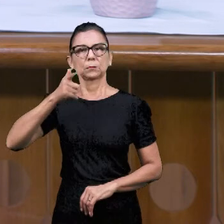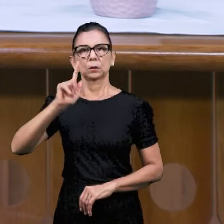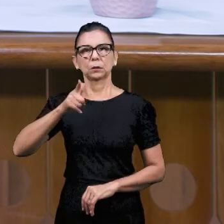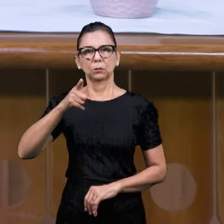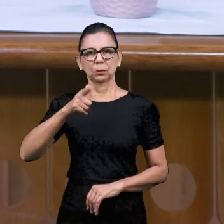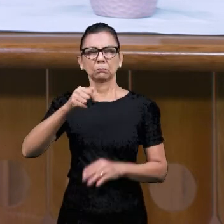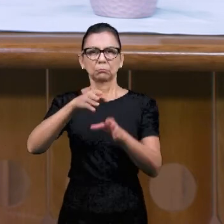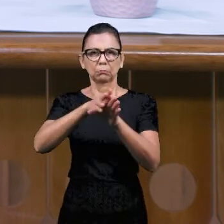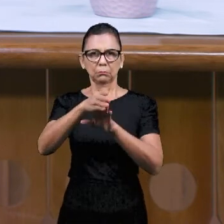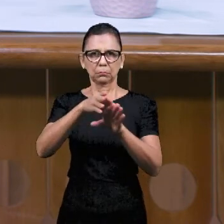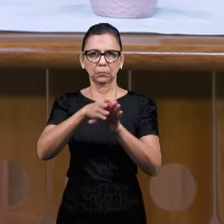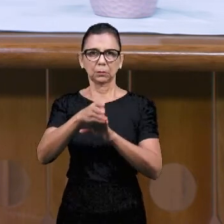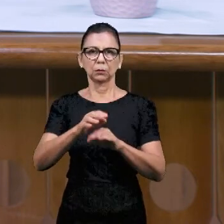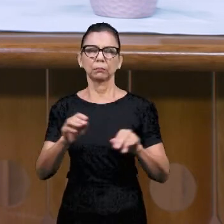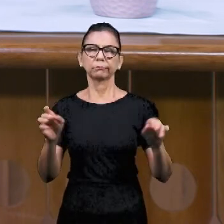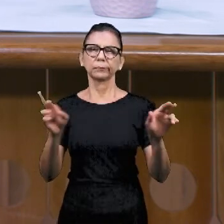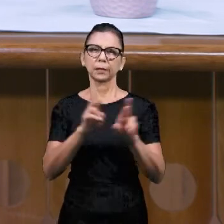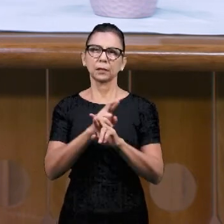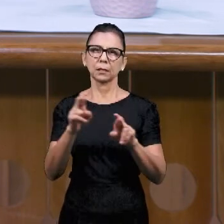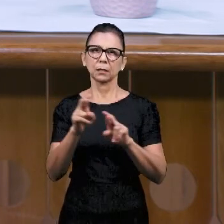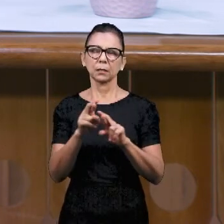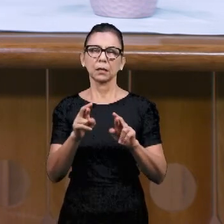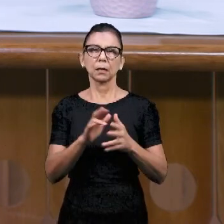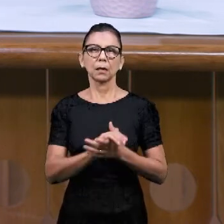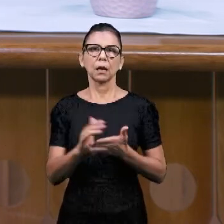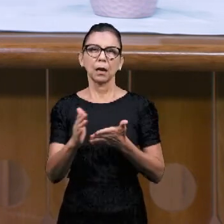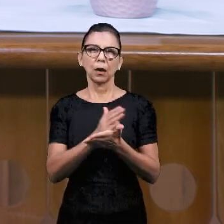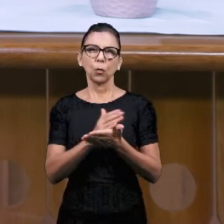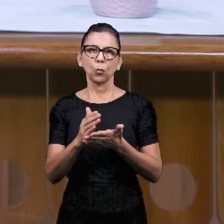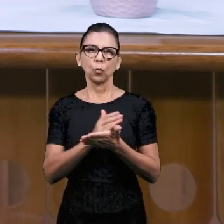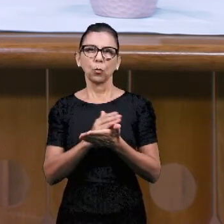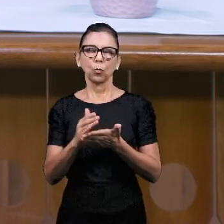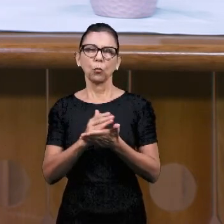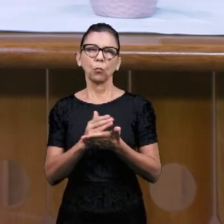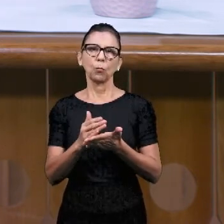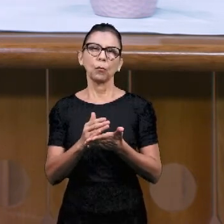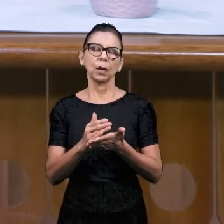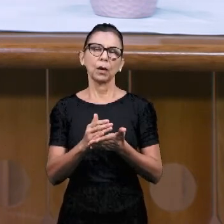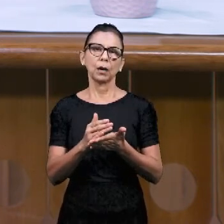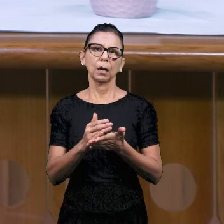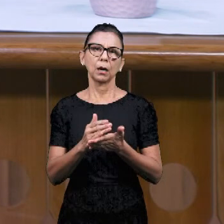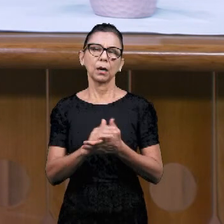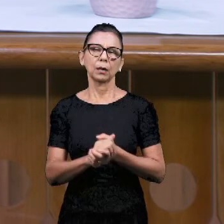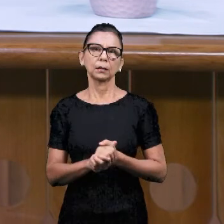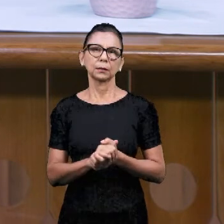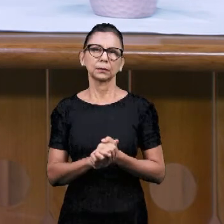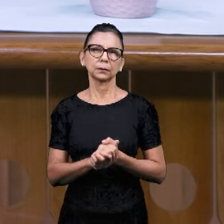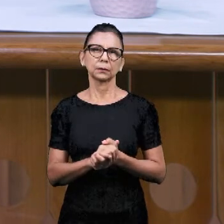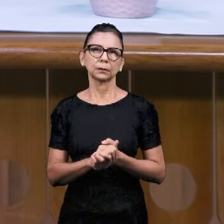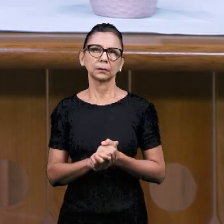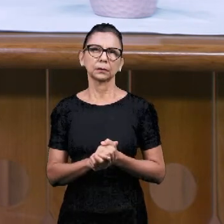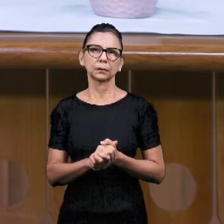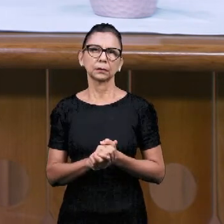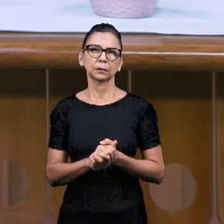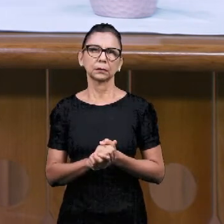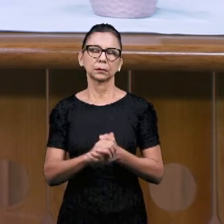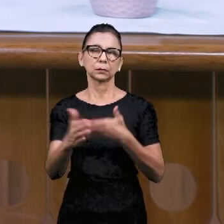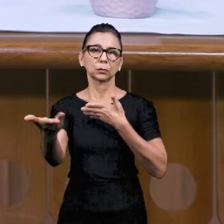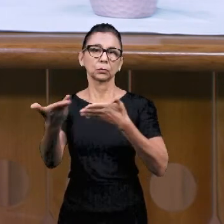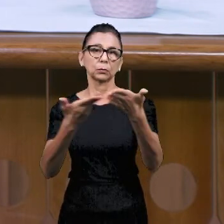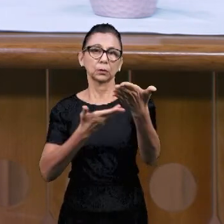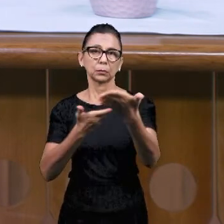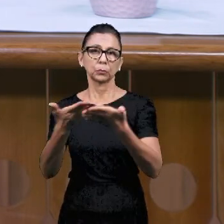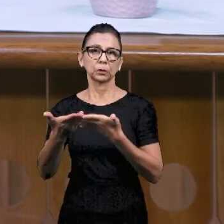lié aux dernières présentations des frères qui ont envoyé de l'Amérique centrale, principalement, leur